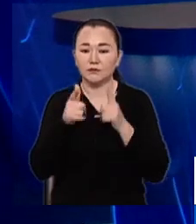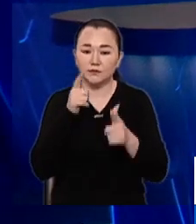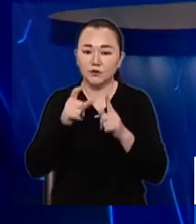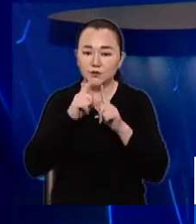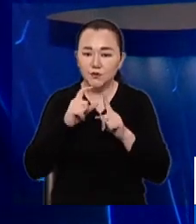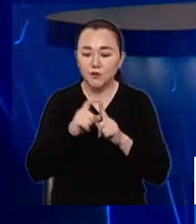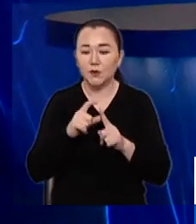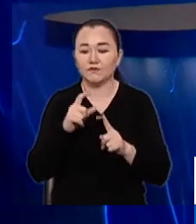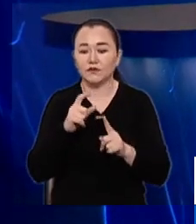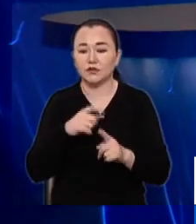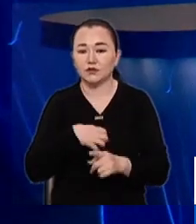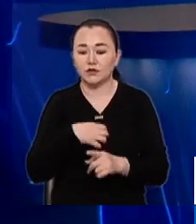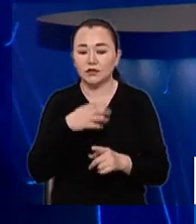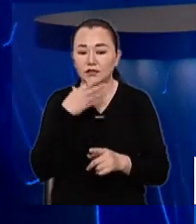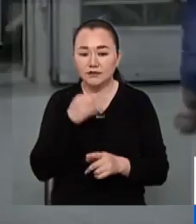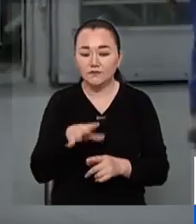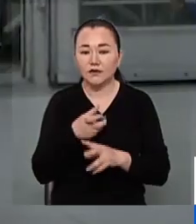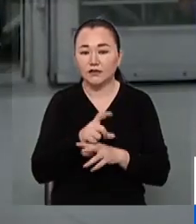слов рассказали медработники